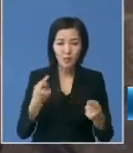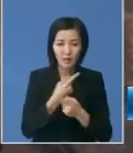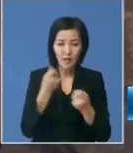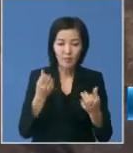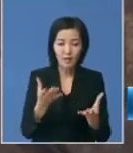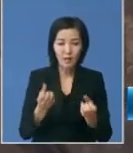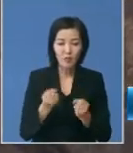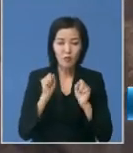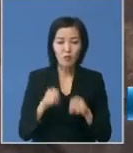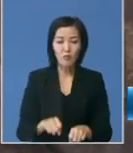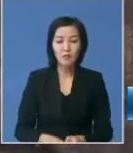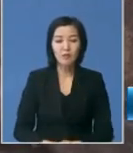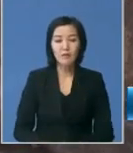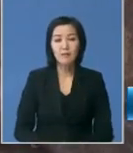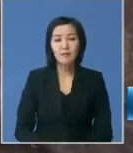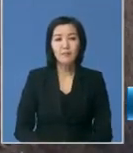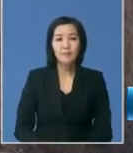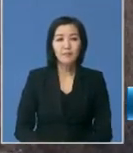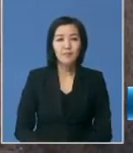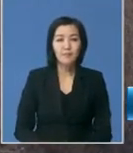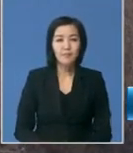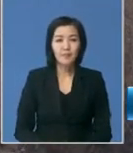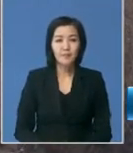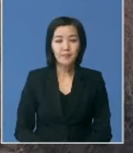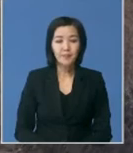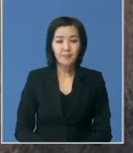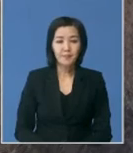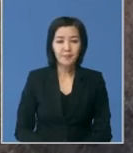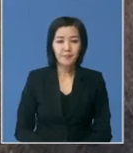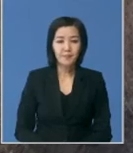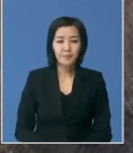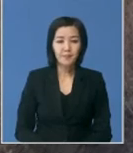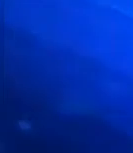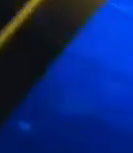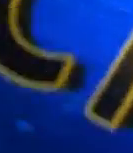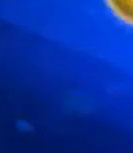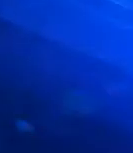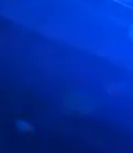Асыл, Азат Жұмаханов, Мади Байбосынов, Қарасай және Жамбыл аудандарынан.